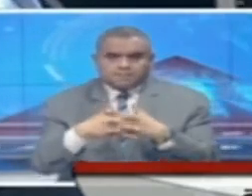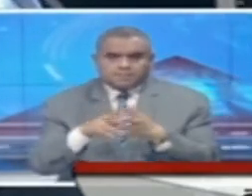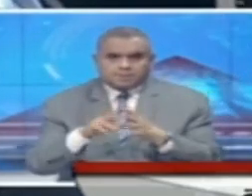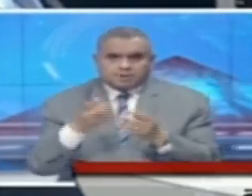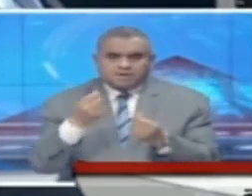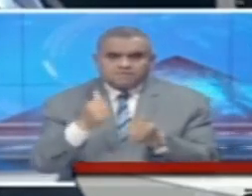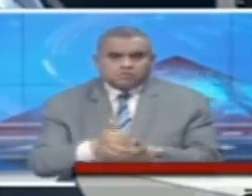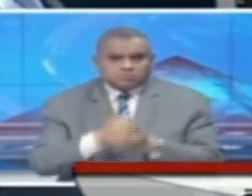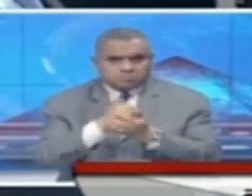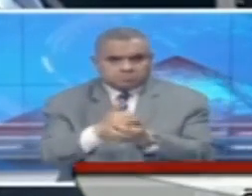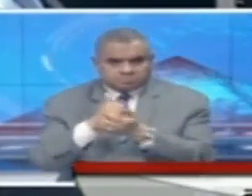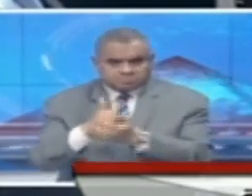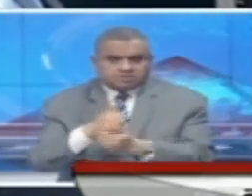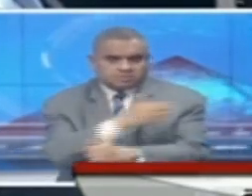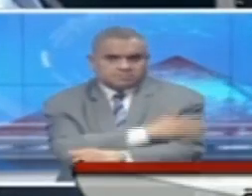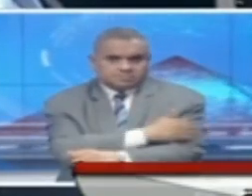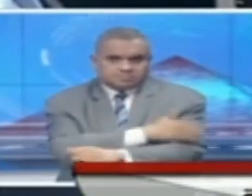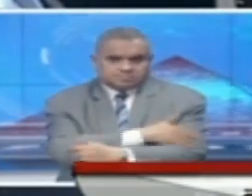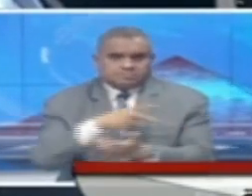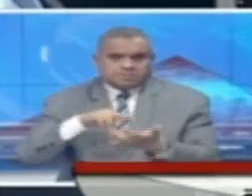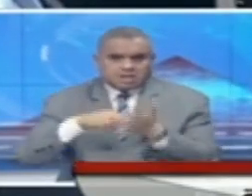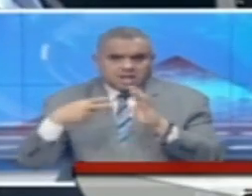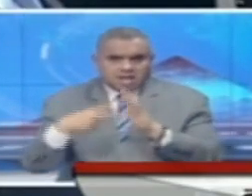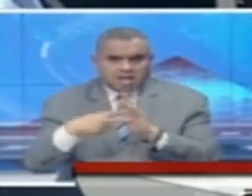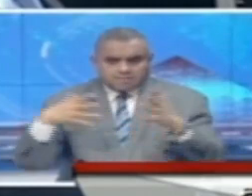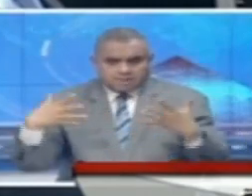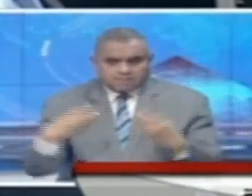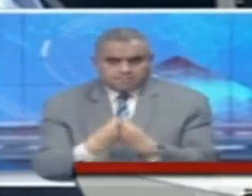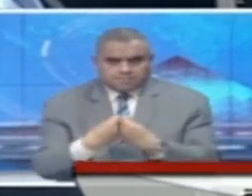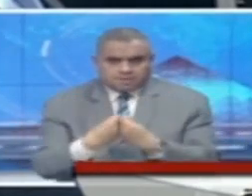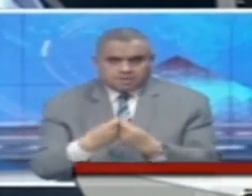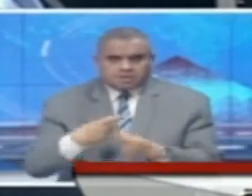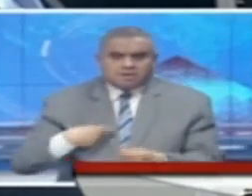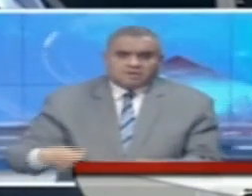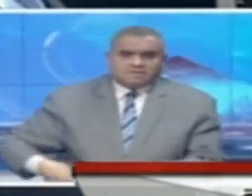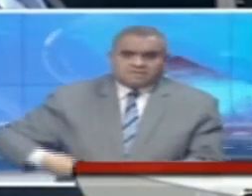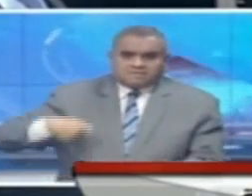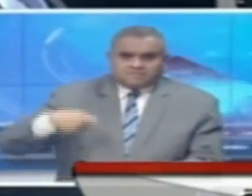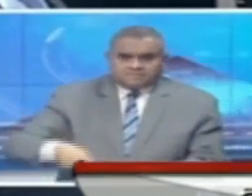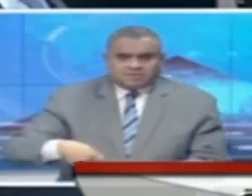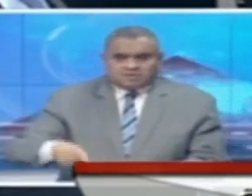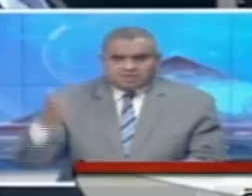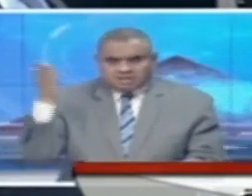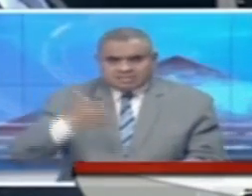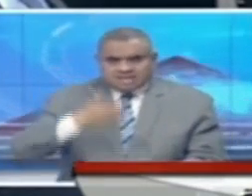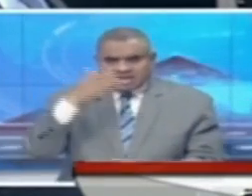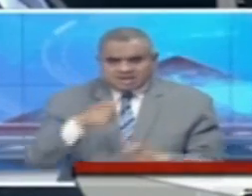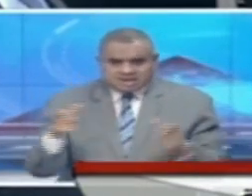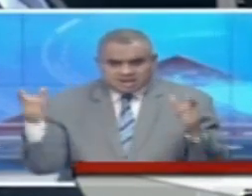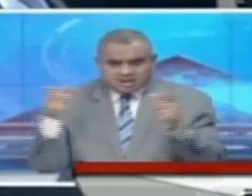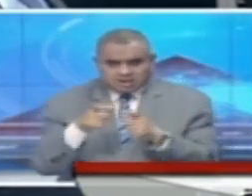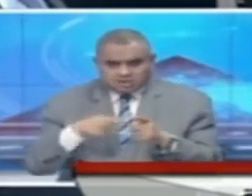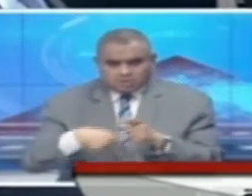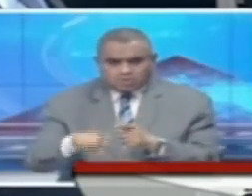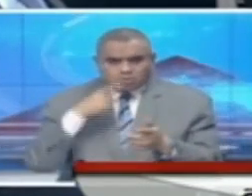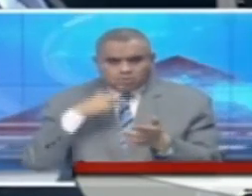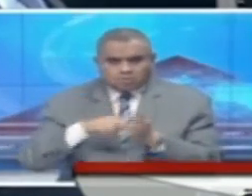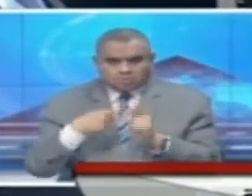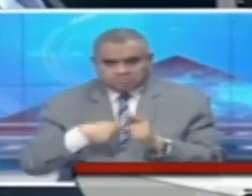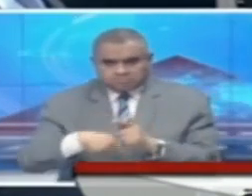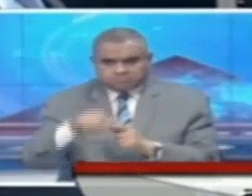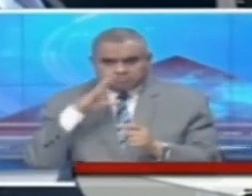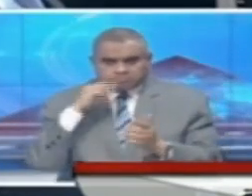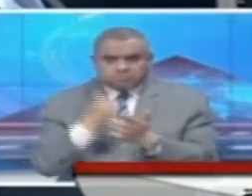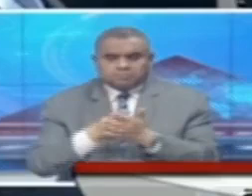كبيرة جدا هيتم انفاقها في مدة زمنية بنتمنى زي ما قلت مرة قبل كده